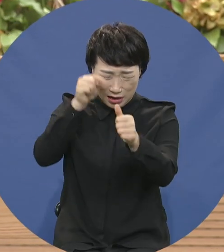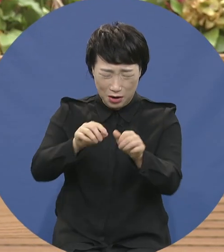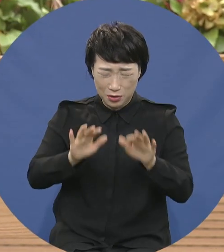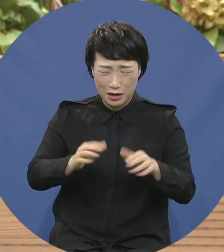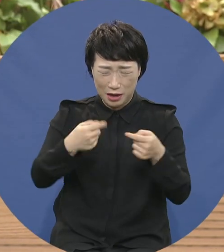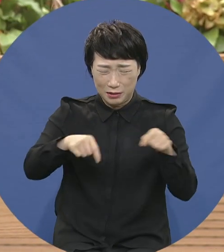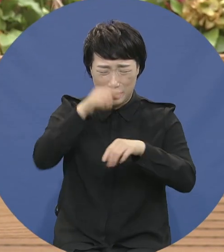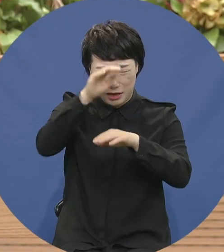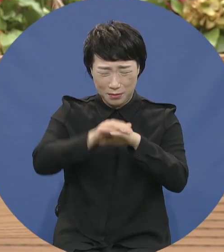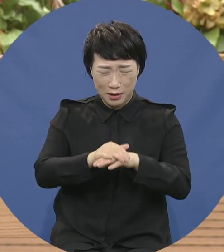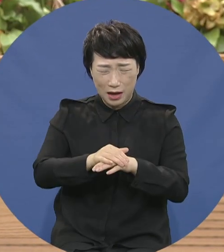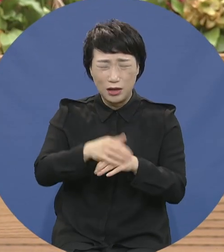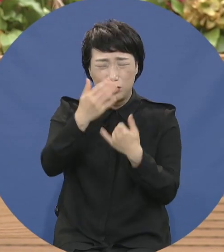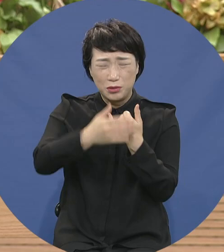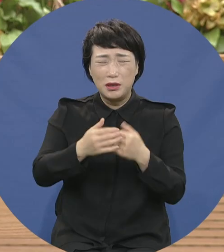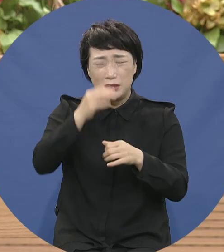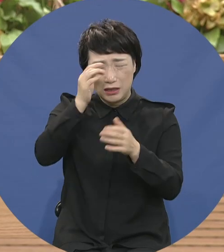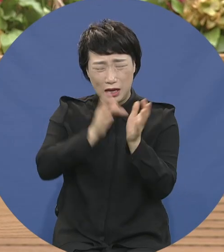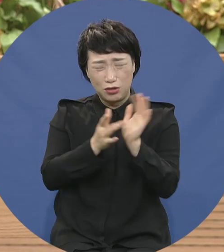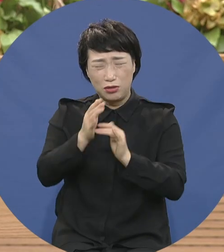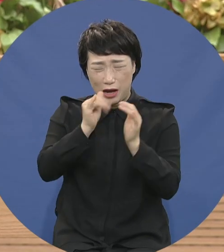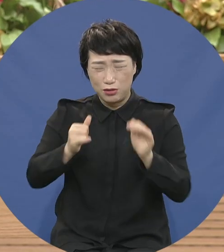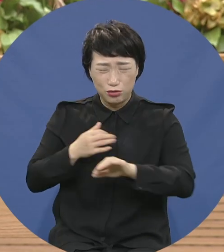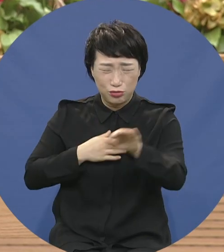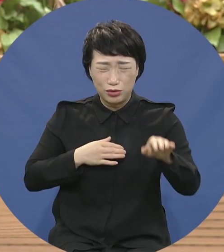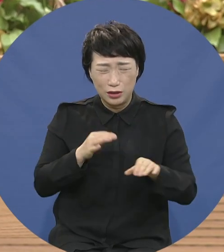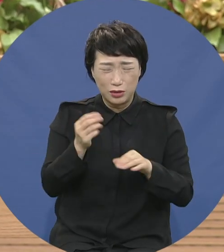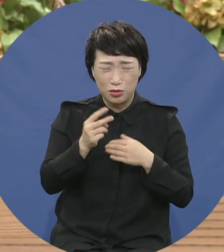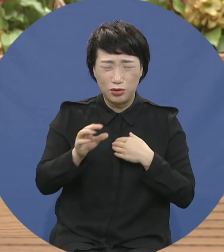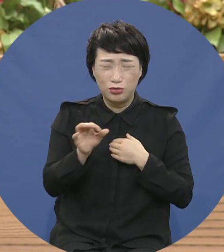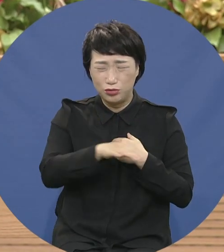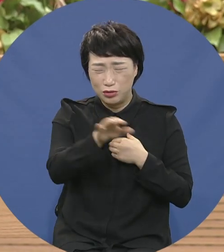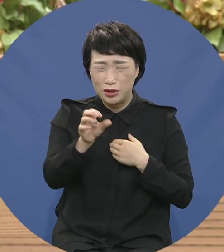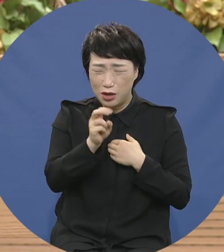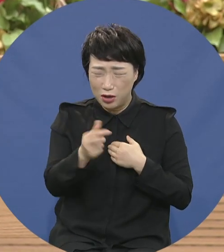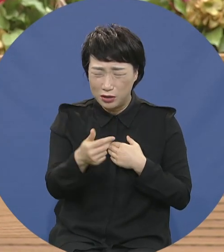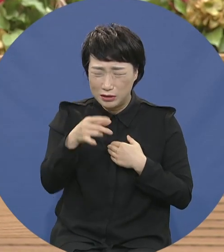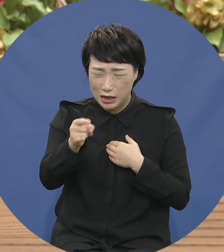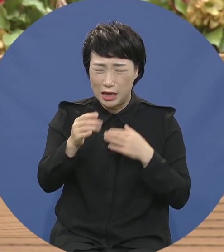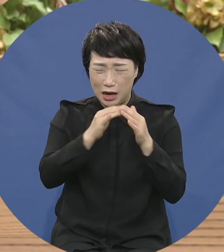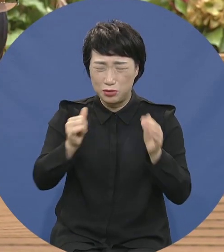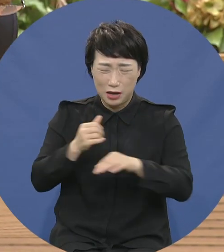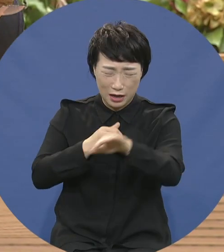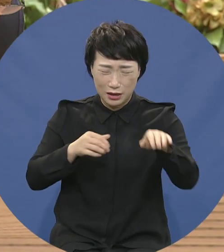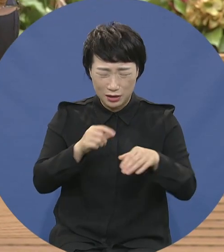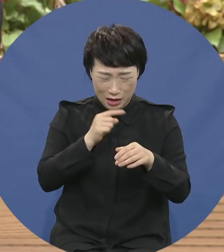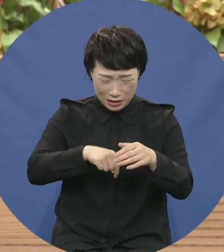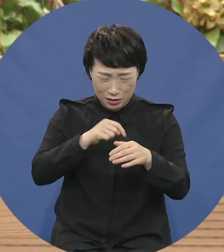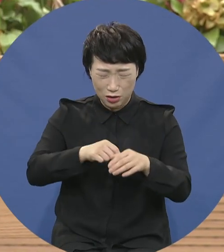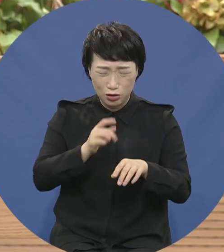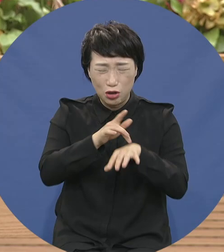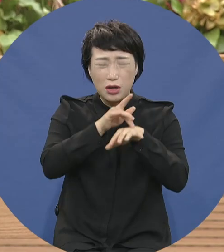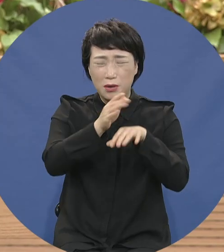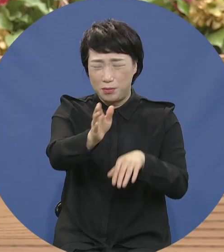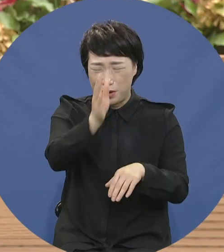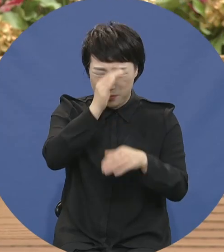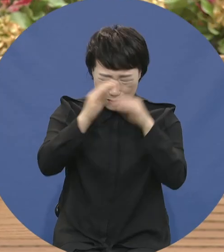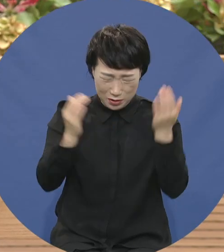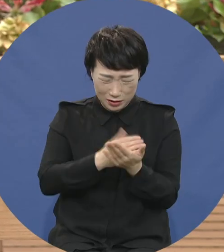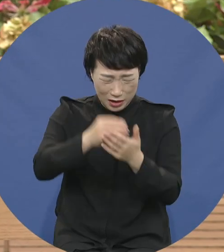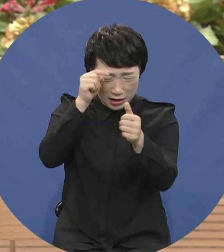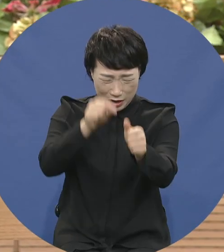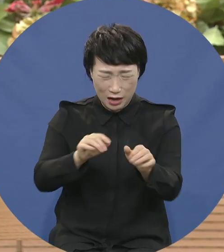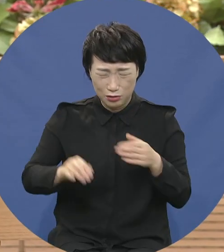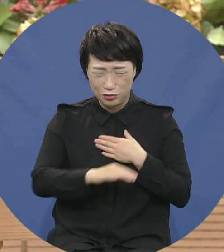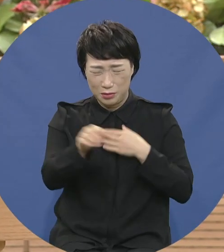예배하는 예수가족들에게 연세가족들 역사는 마귀 사단 귀신 질병아 떠나가라. 우리를 믿음에서 떨어지게